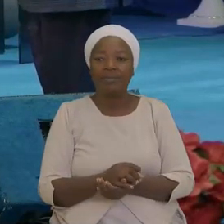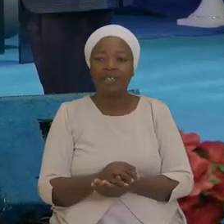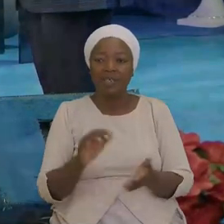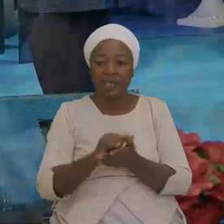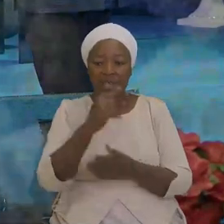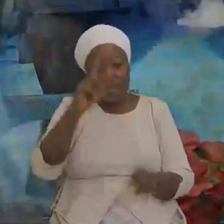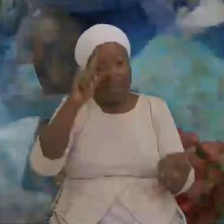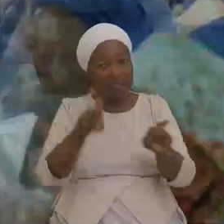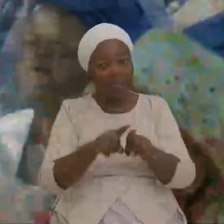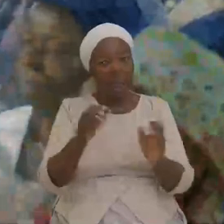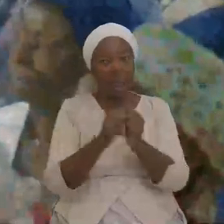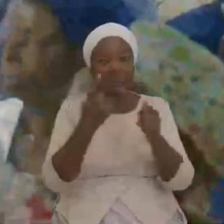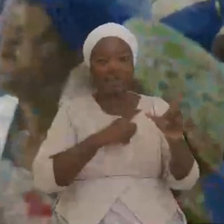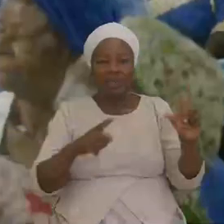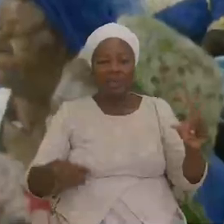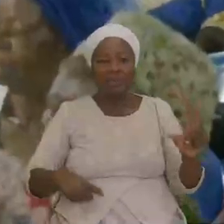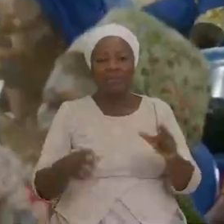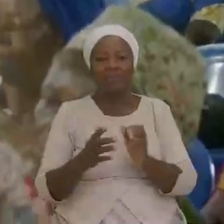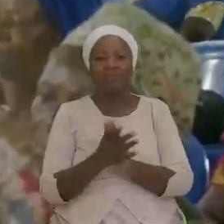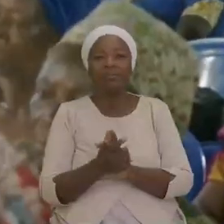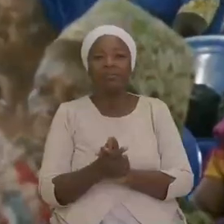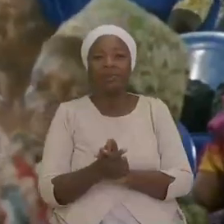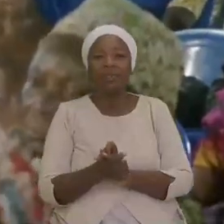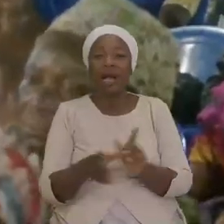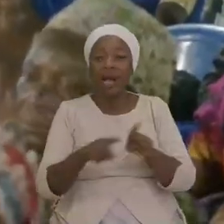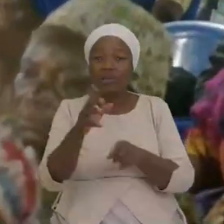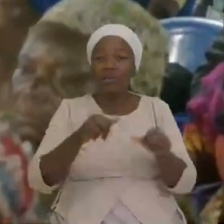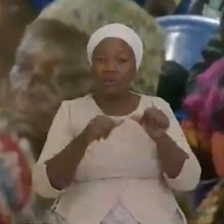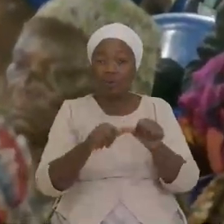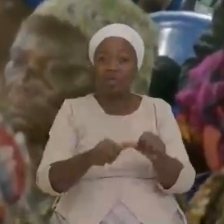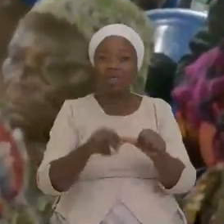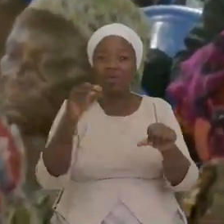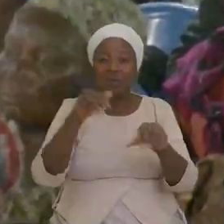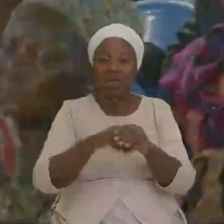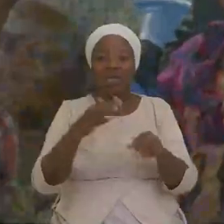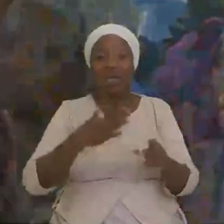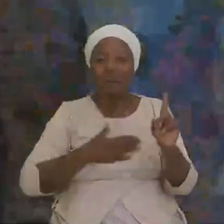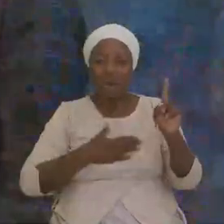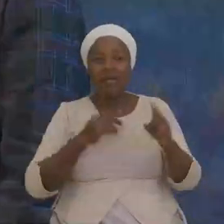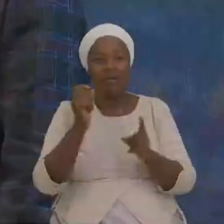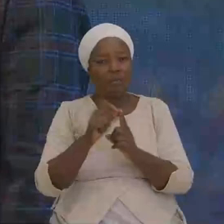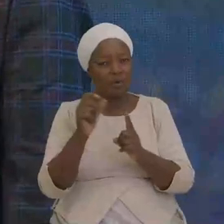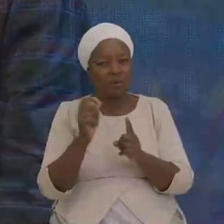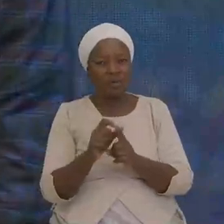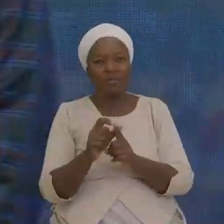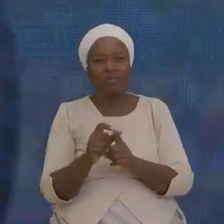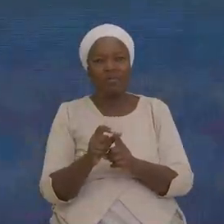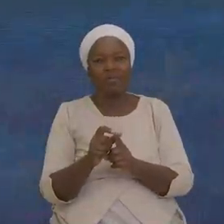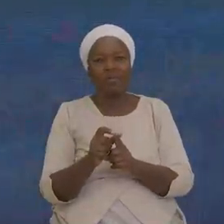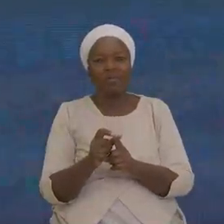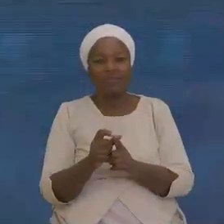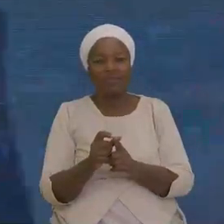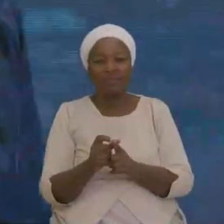Il y a un pacte, il y a un accord avec le Seigneur. Comme tu demeures dans ma parole,